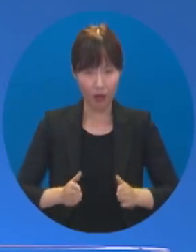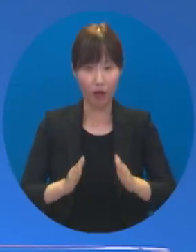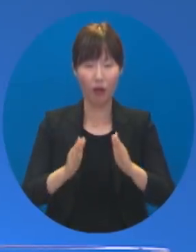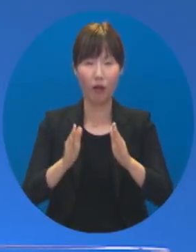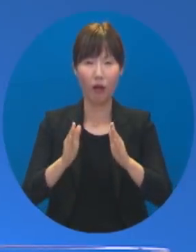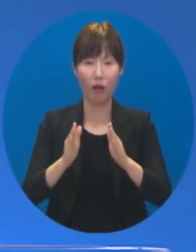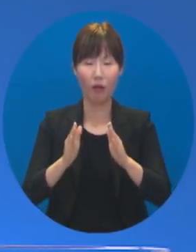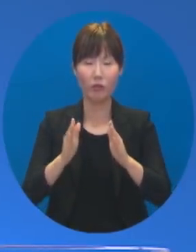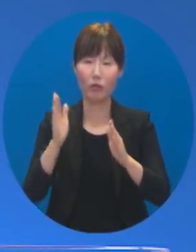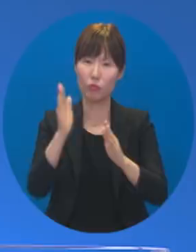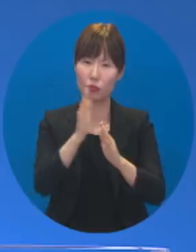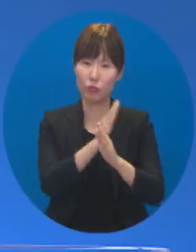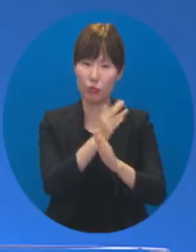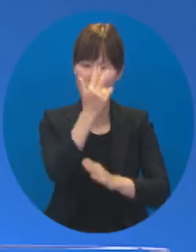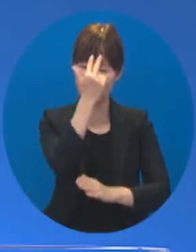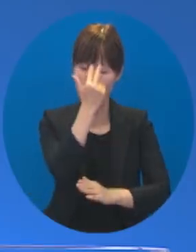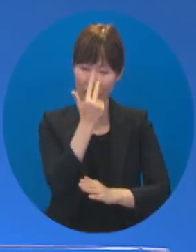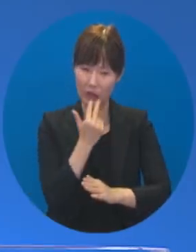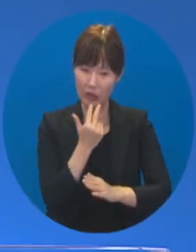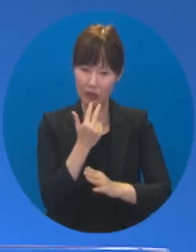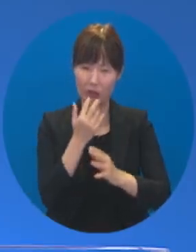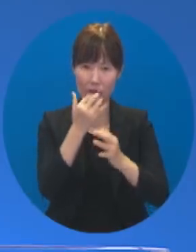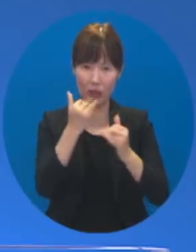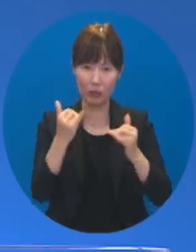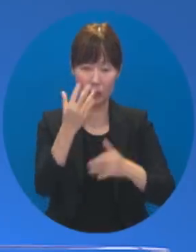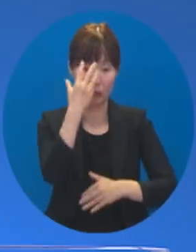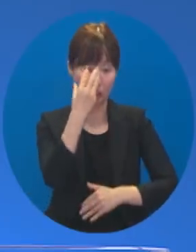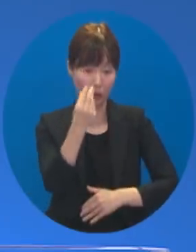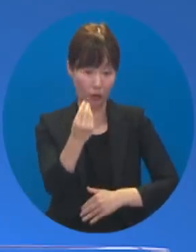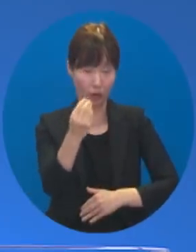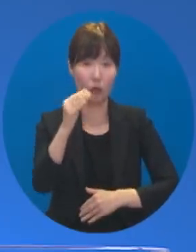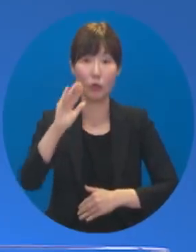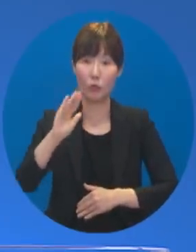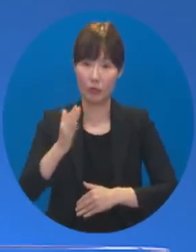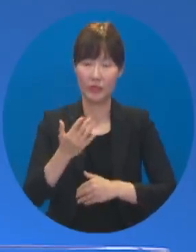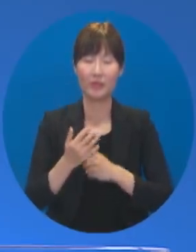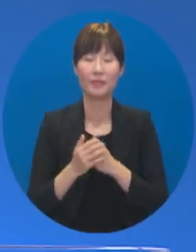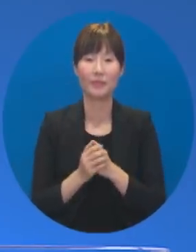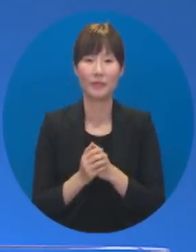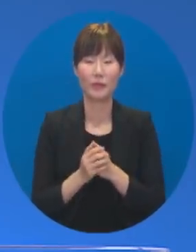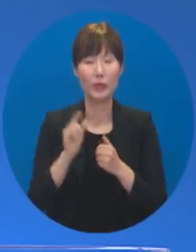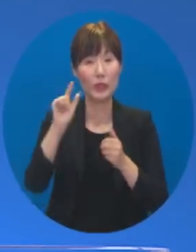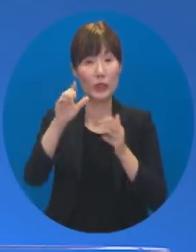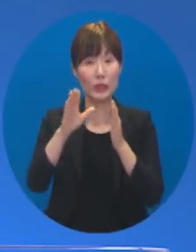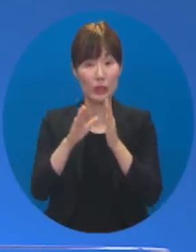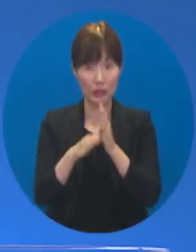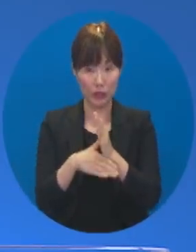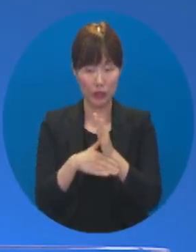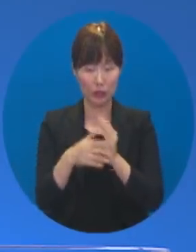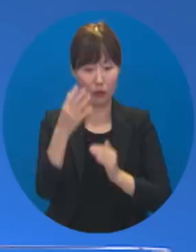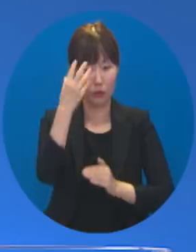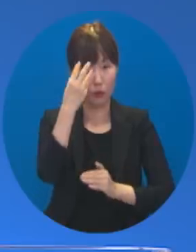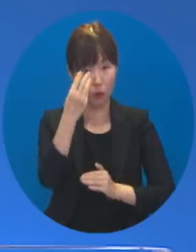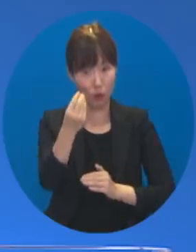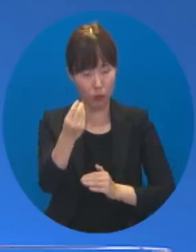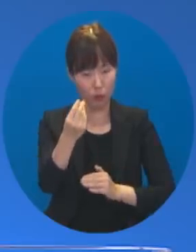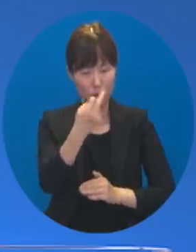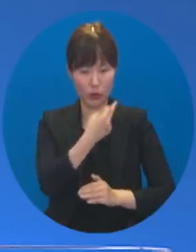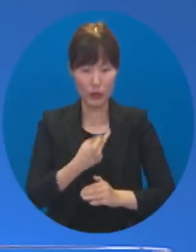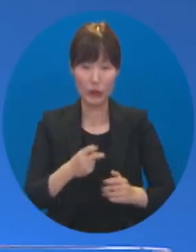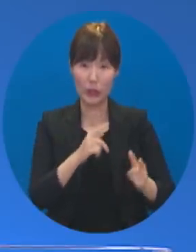맹인된 사람을 보게 되는데 그때 그 사람을 보고 제자들이 한